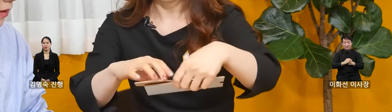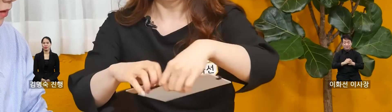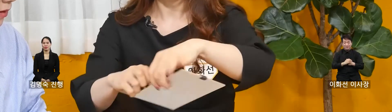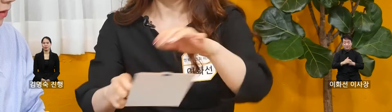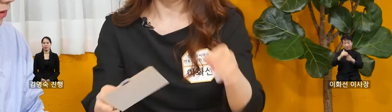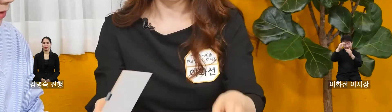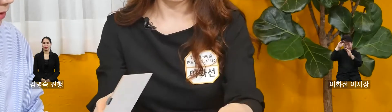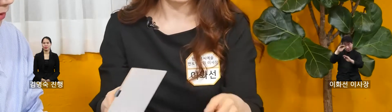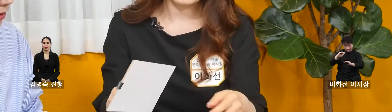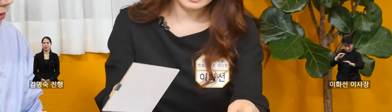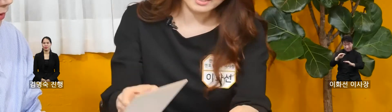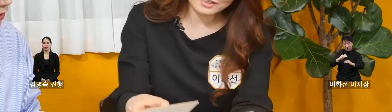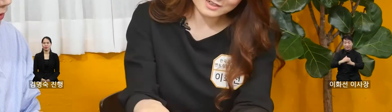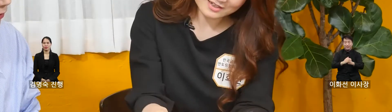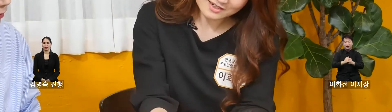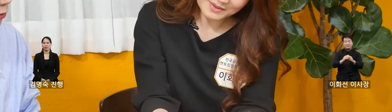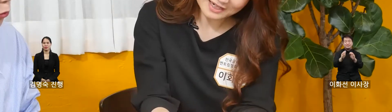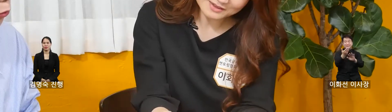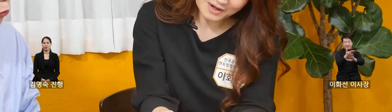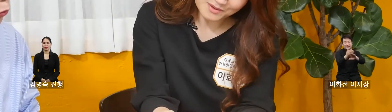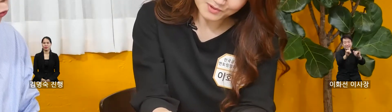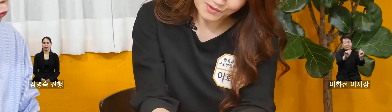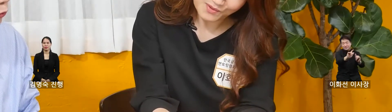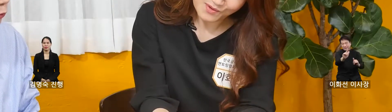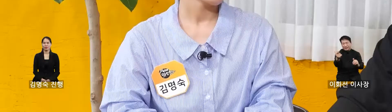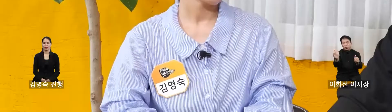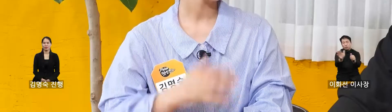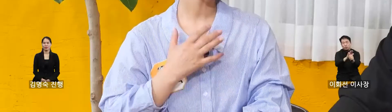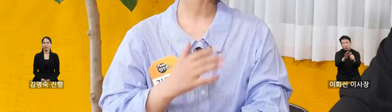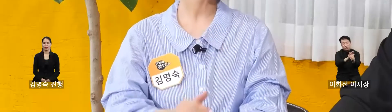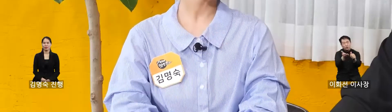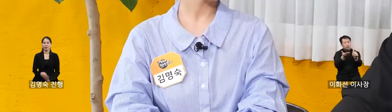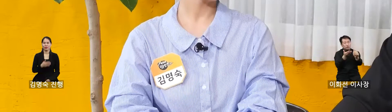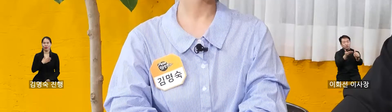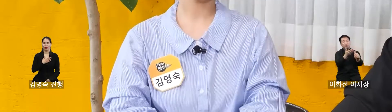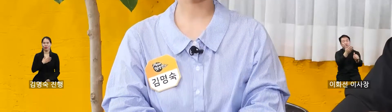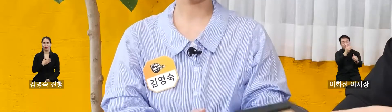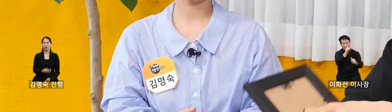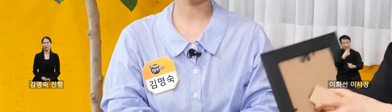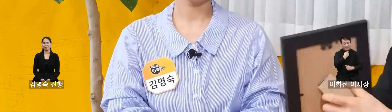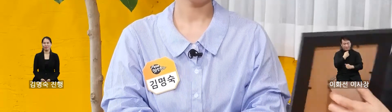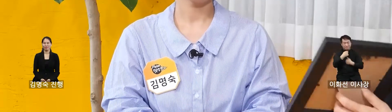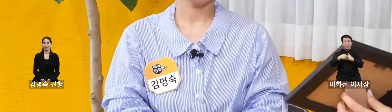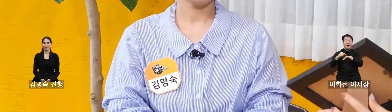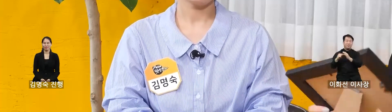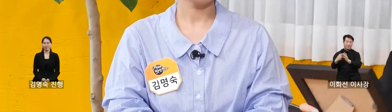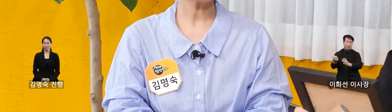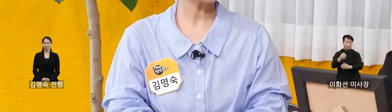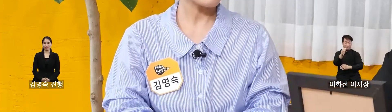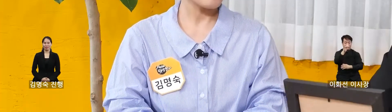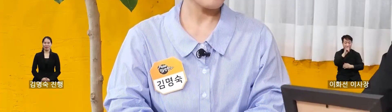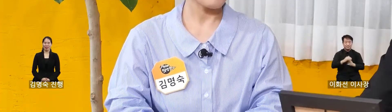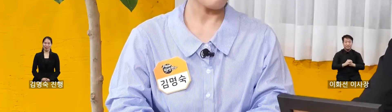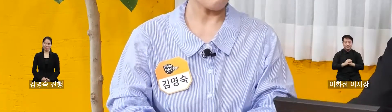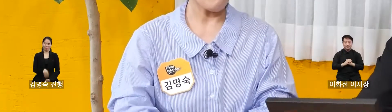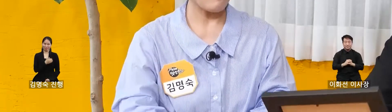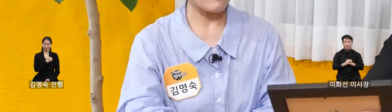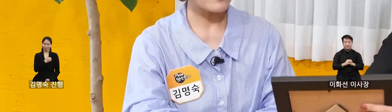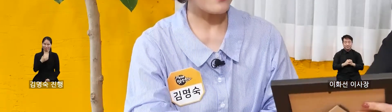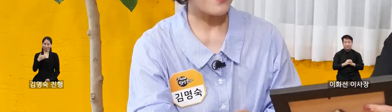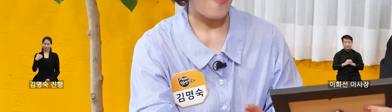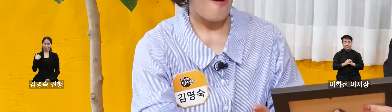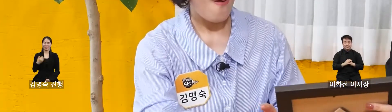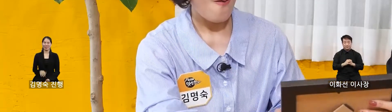부분들이 다 사람들에게 위로가 되기를 바라는 마음으로. 아, 저도 되게 뭔가 아, 뿌듯하고